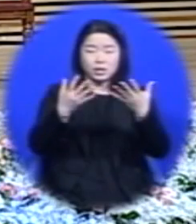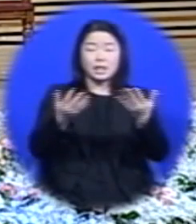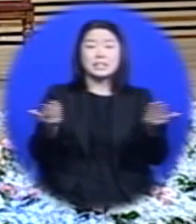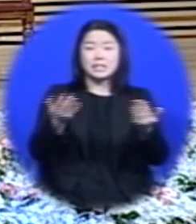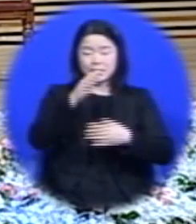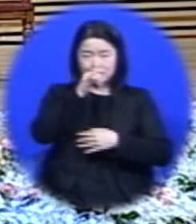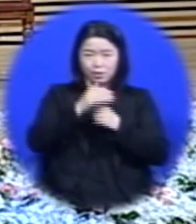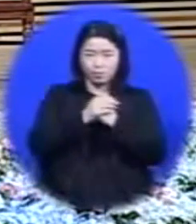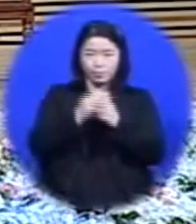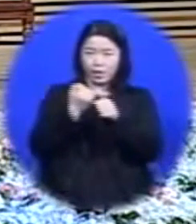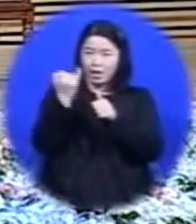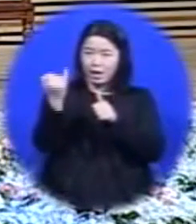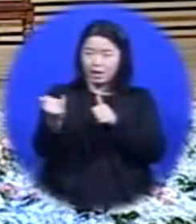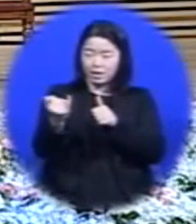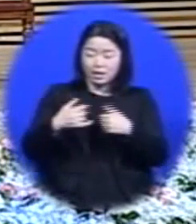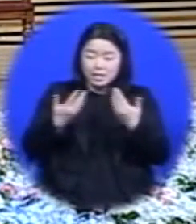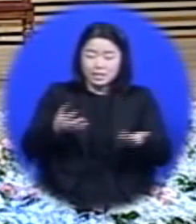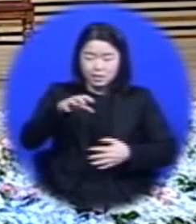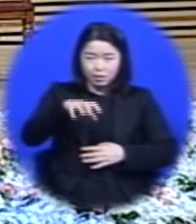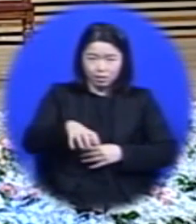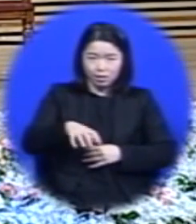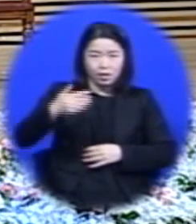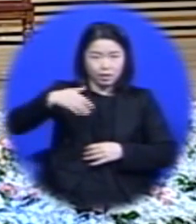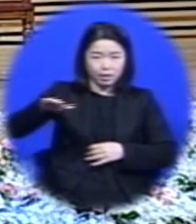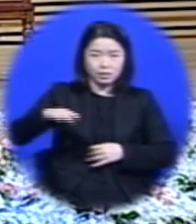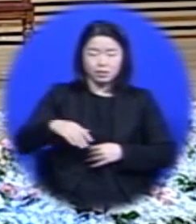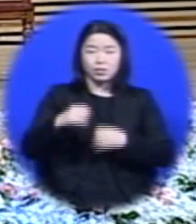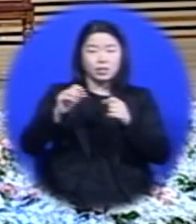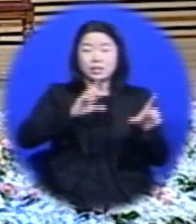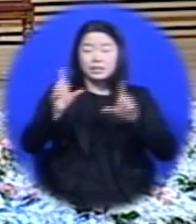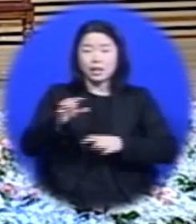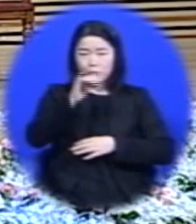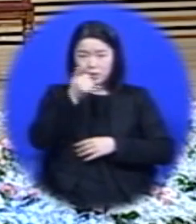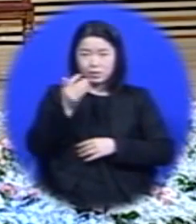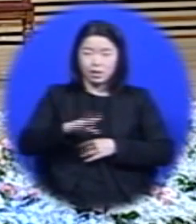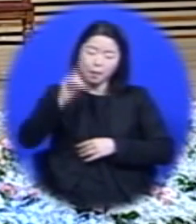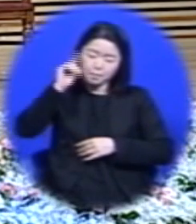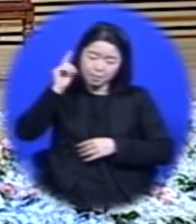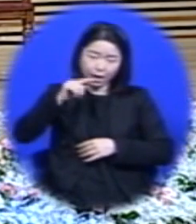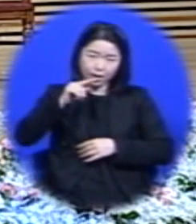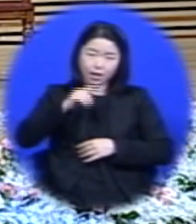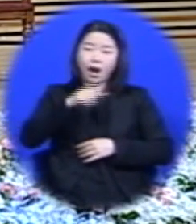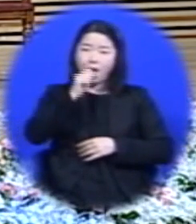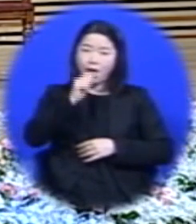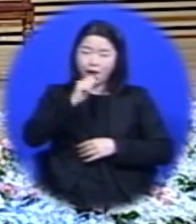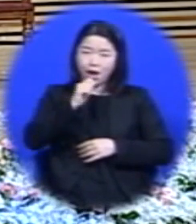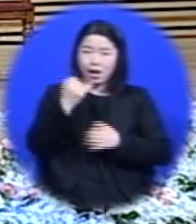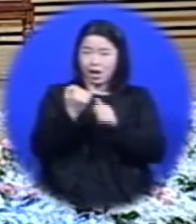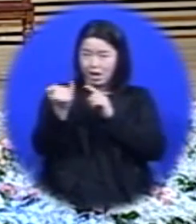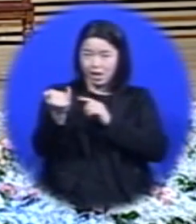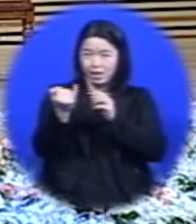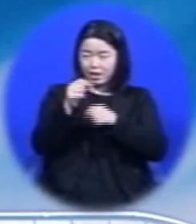있었습니다 아내가 요양원에 치매 요양원에 가서 있는데 매일 아이스크림 아내가 좋아하는